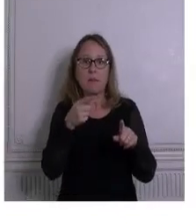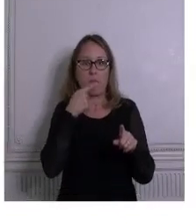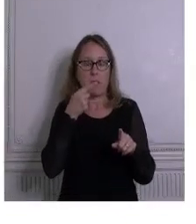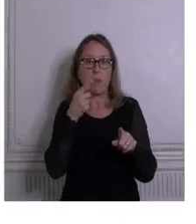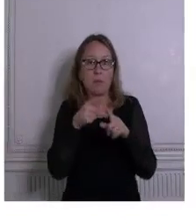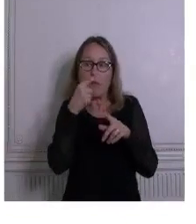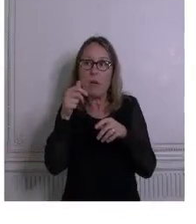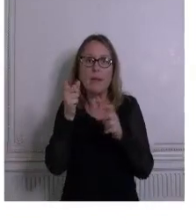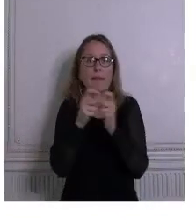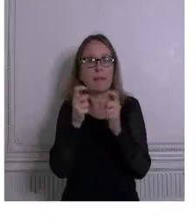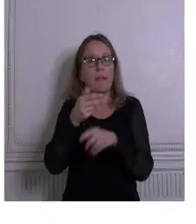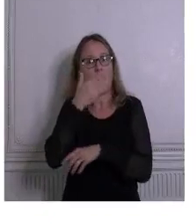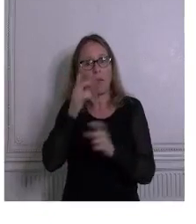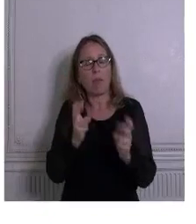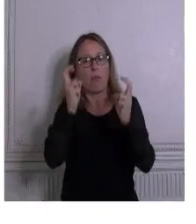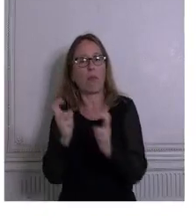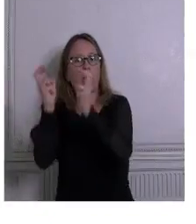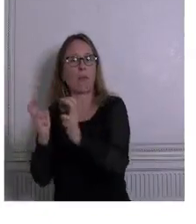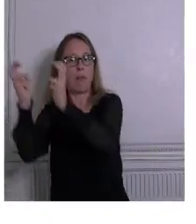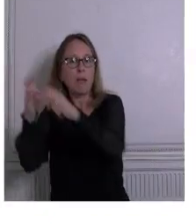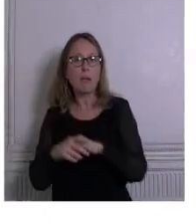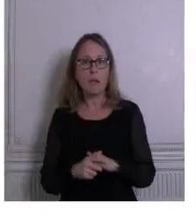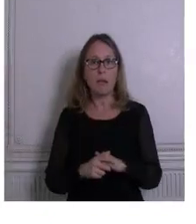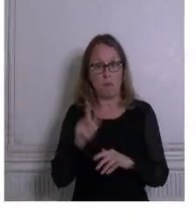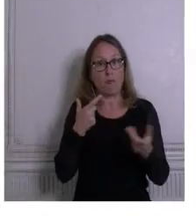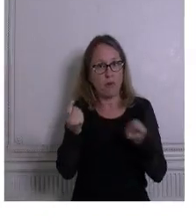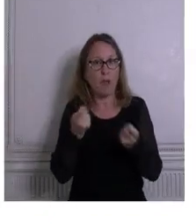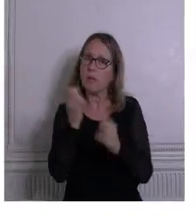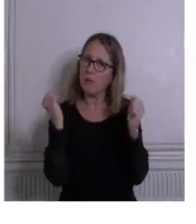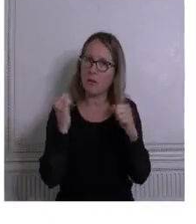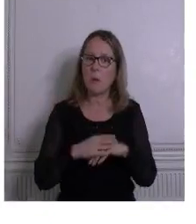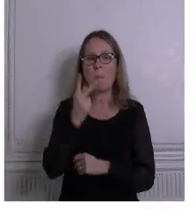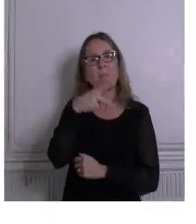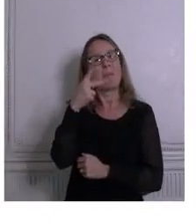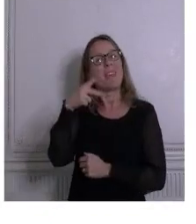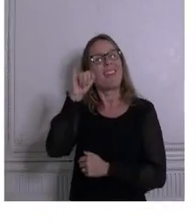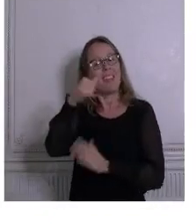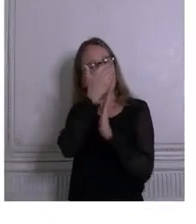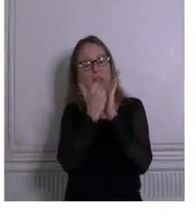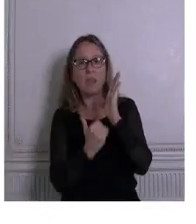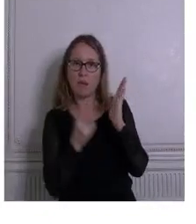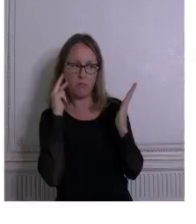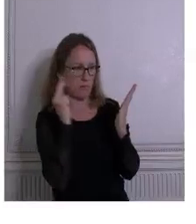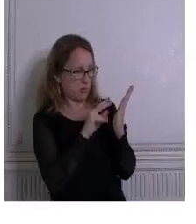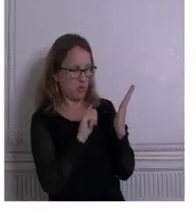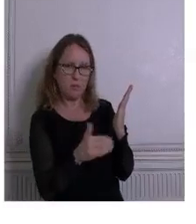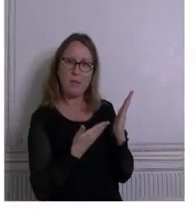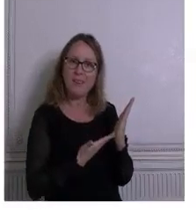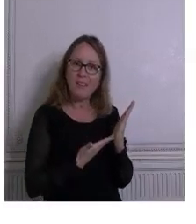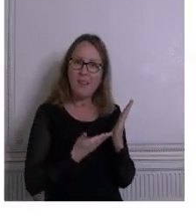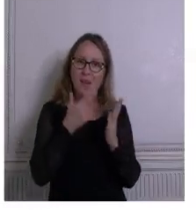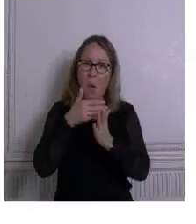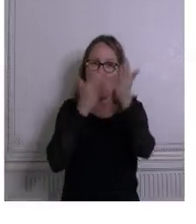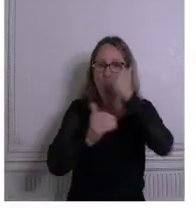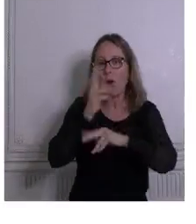vue monétaire. L'adjoint aux finances n'est pas là ce soir puisqu'il est à la présentation de la gare de la Médoquine. Mais évidemment il